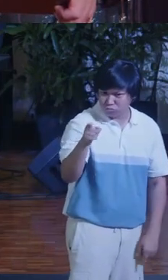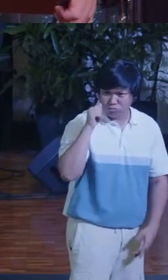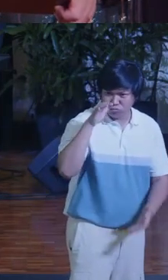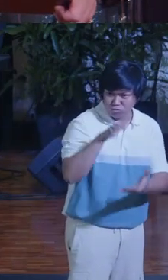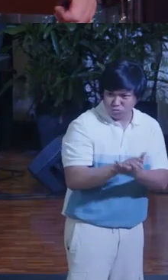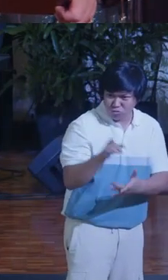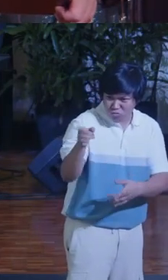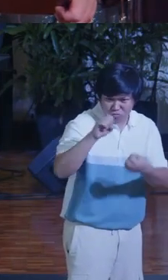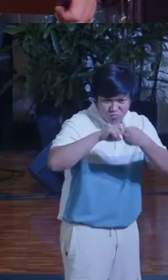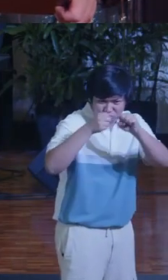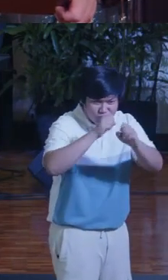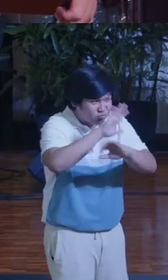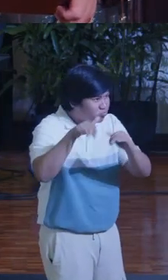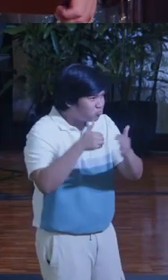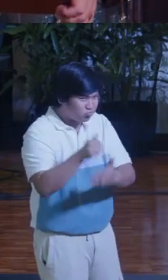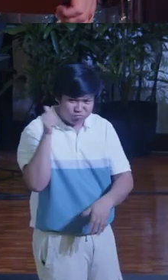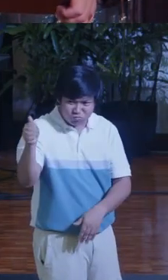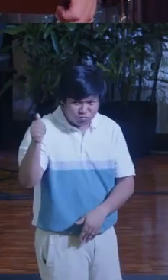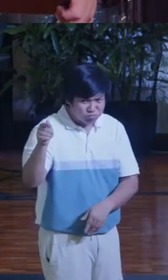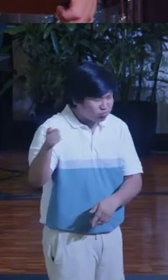gagaling talaga lahat ng problema eh.